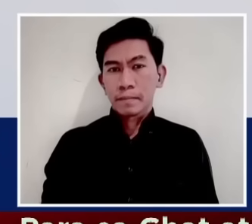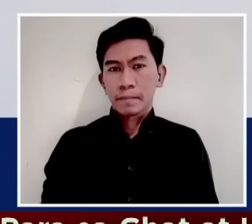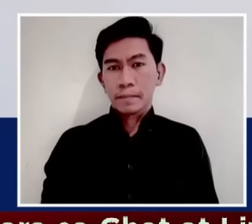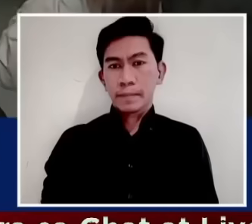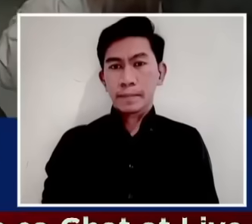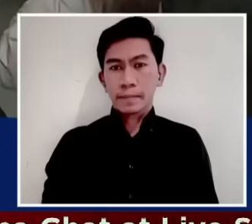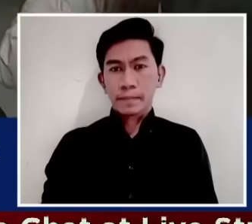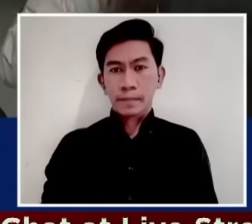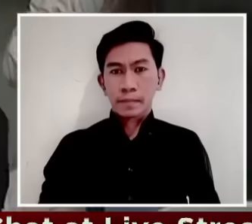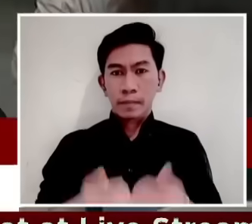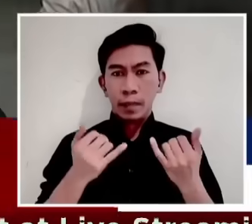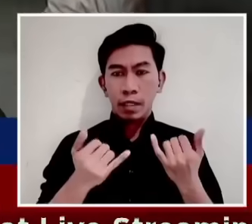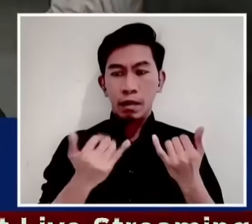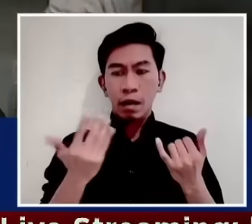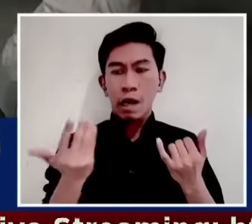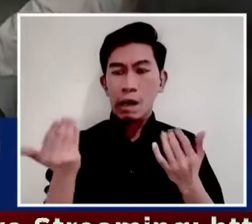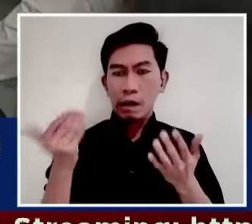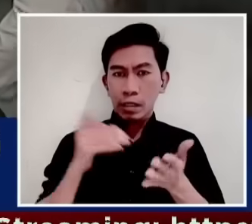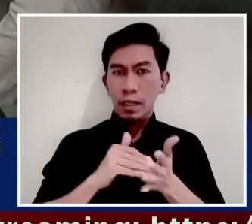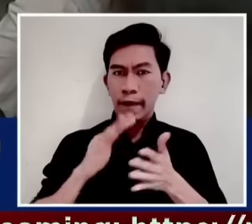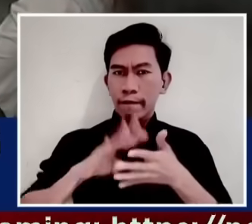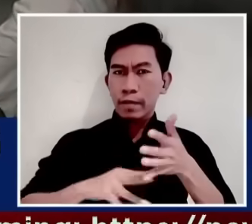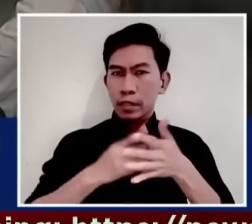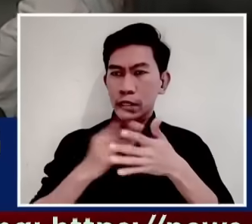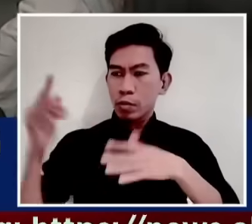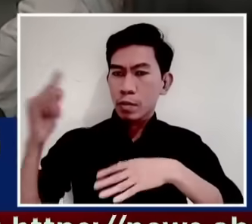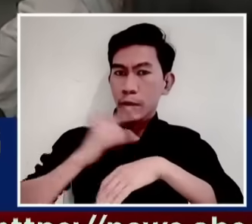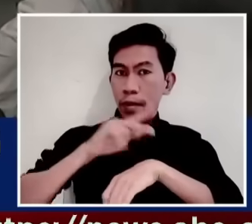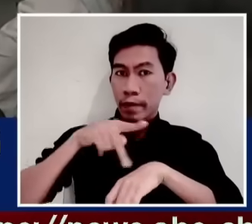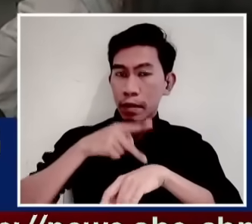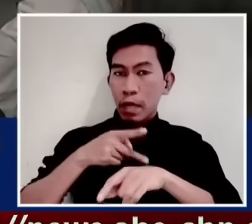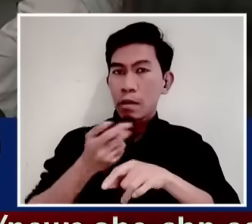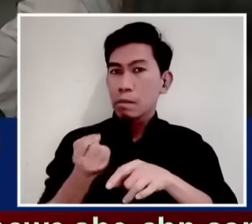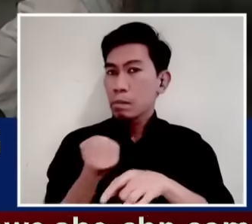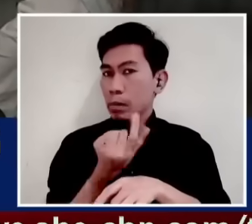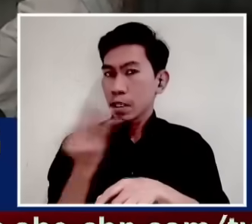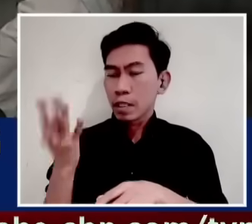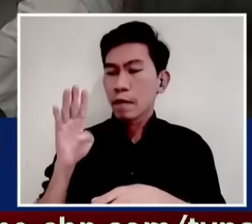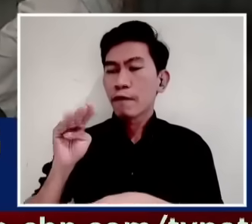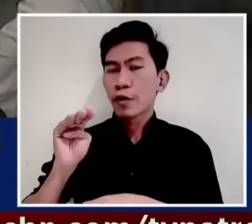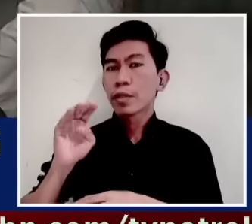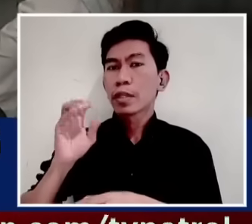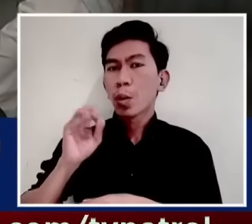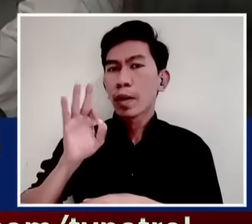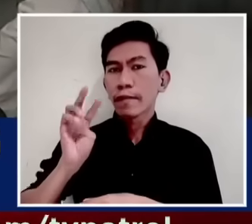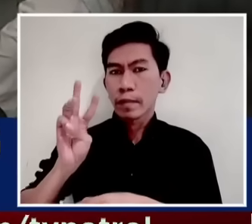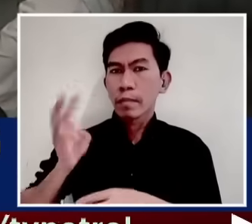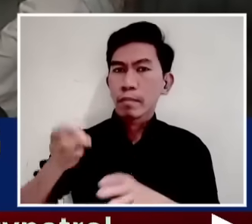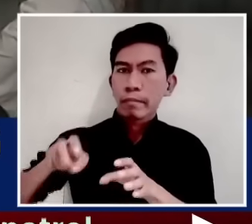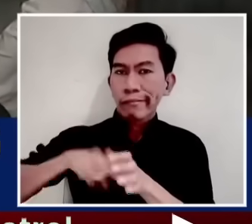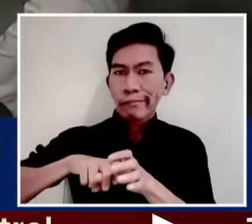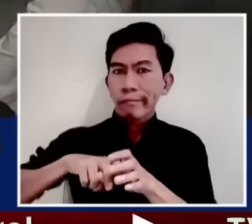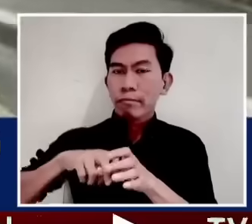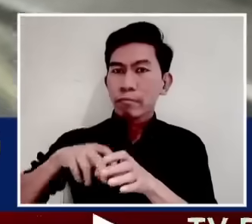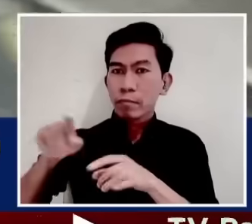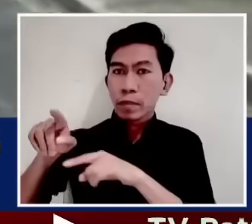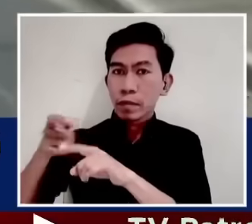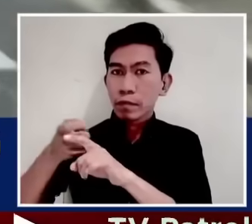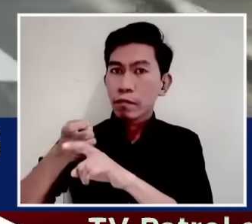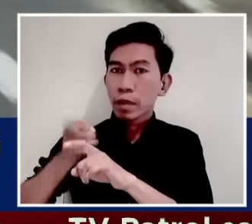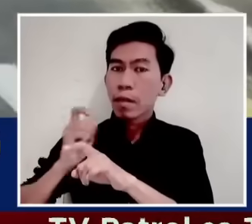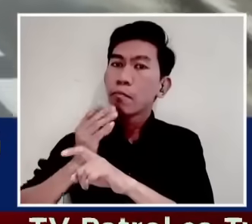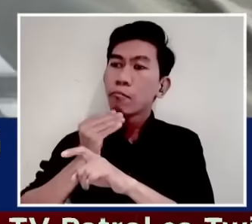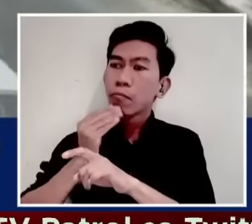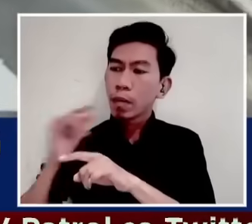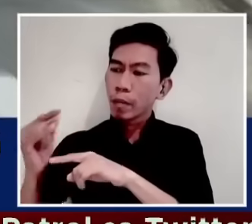Samantala, may isa pang repatriation flight na may lula naman ng 14 na OFWs ang nakatakdang umalis sa Tel Aviv ngayong araw